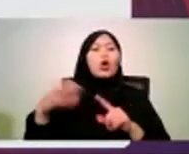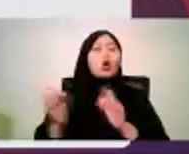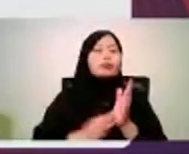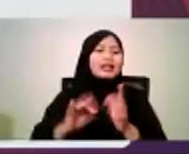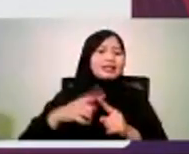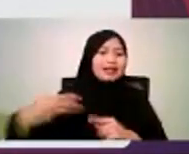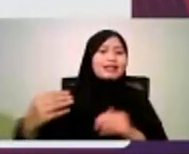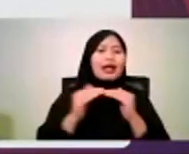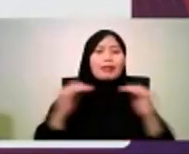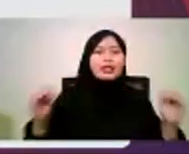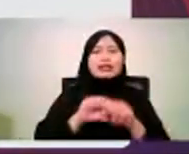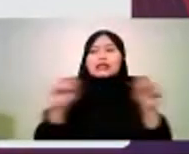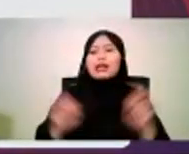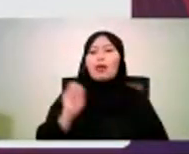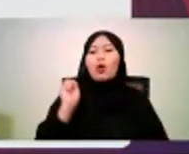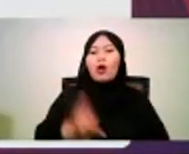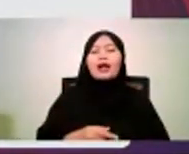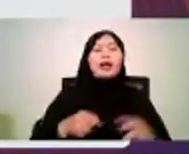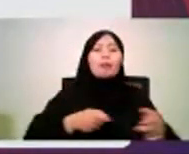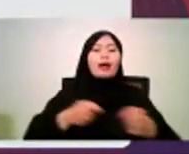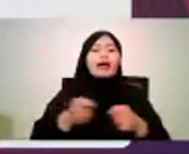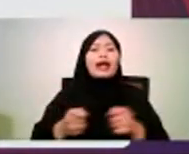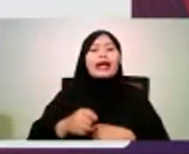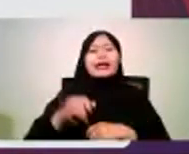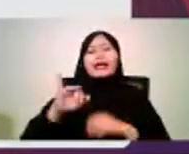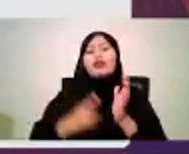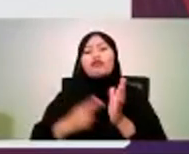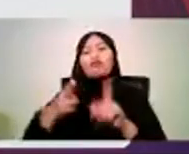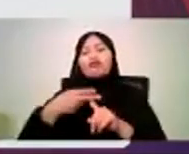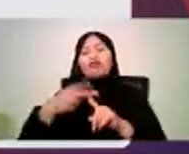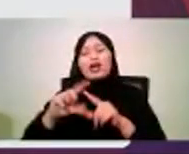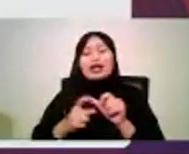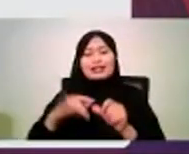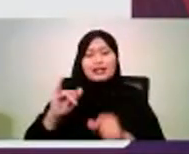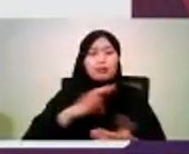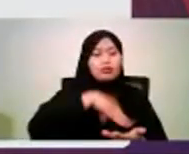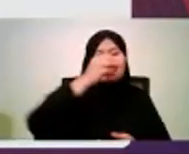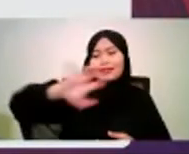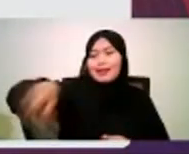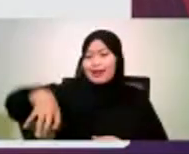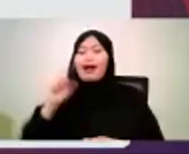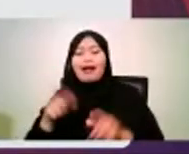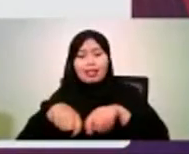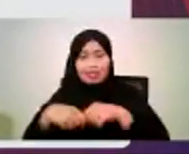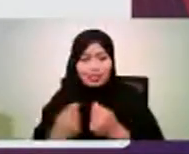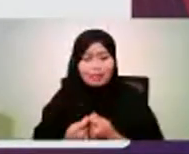untuk pengendalian inflasi ada tim pengendalian inflasi pusat maupun daerah ada